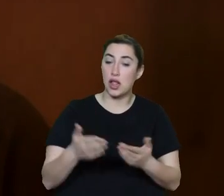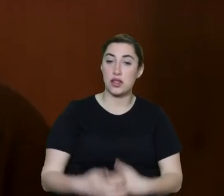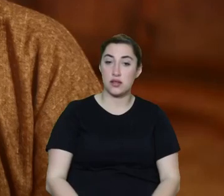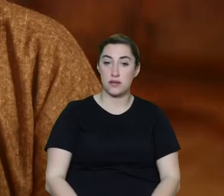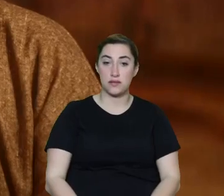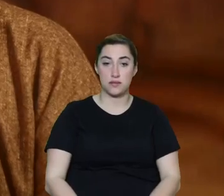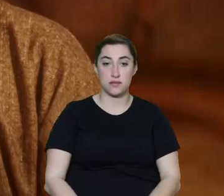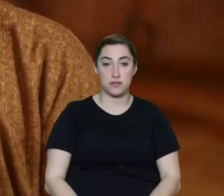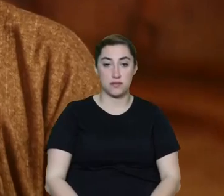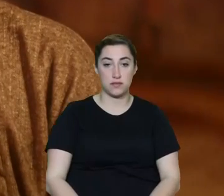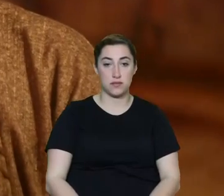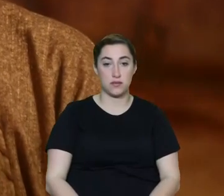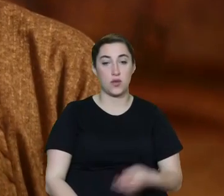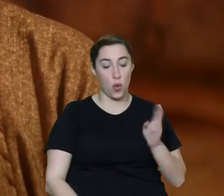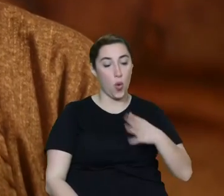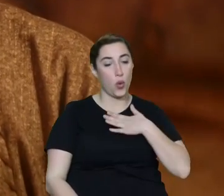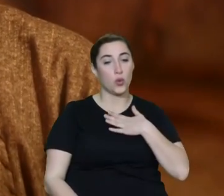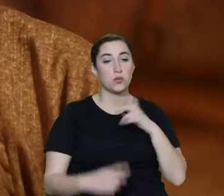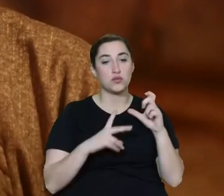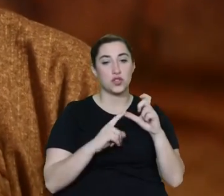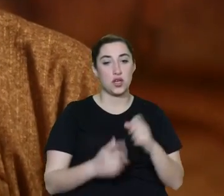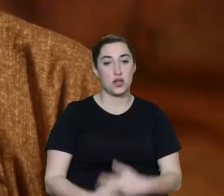vakit? Öldüm şeyim.